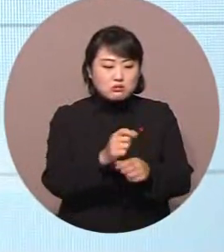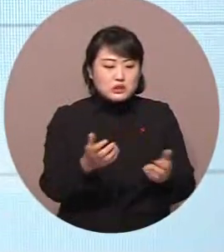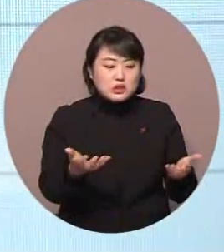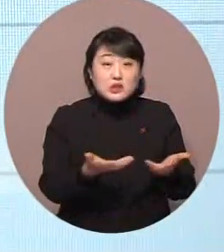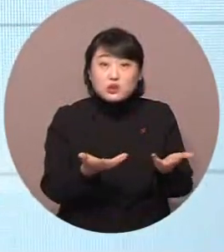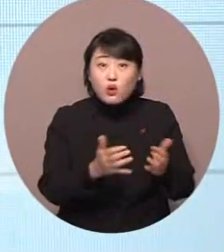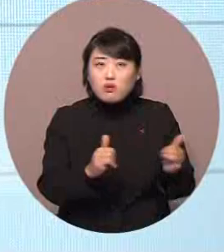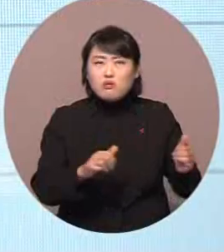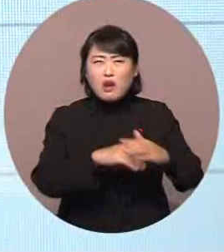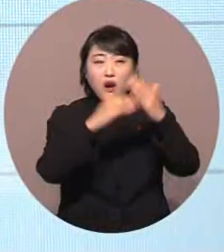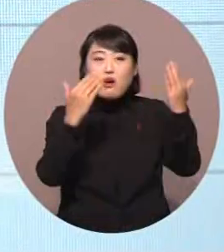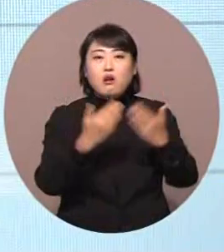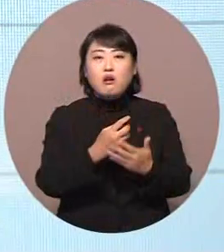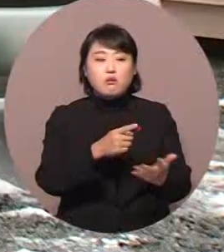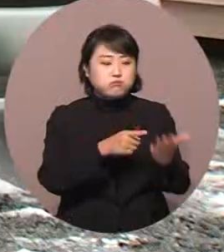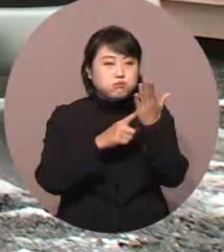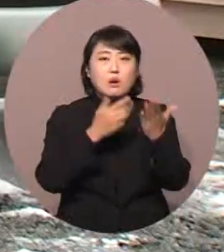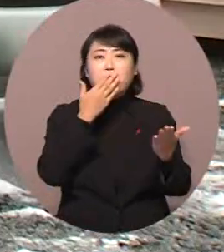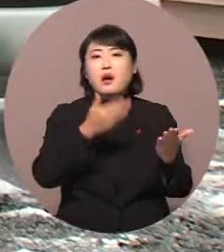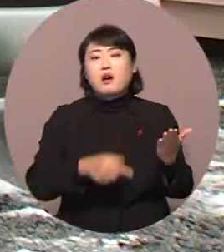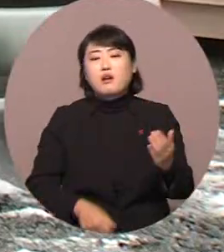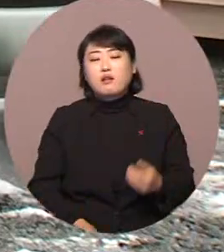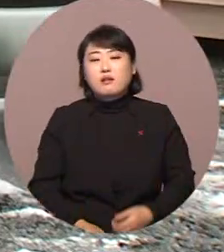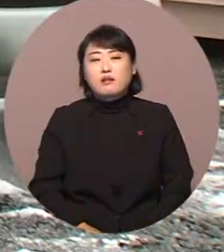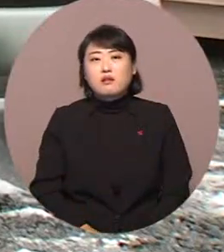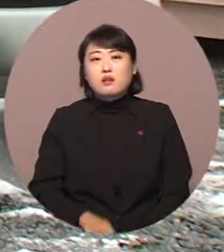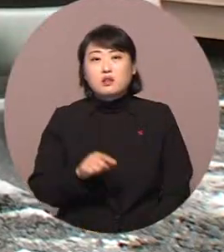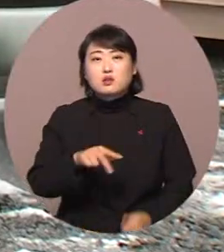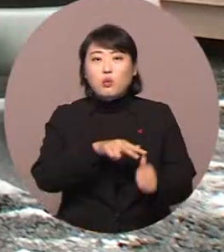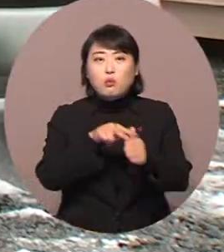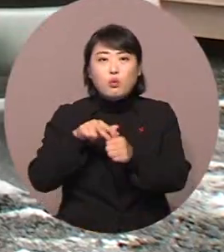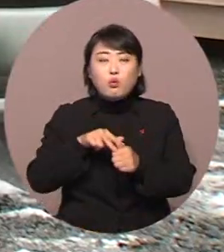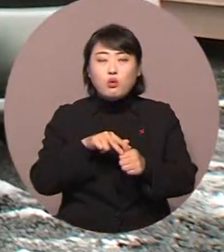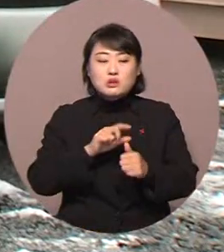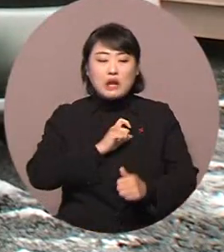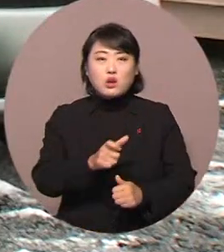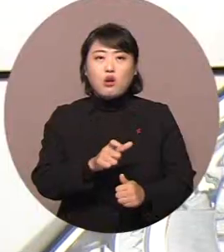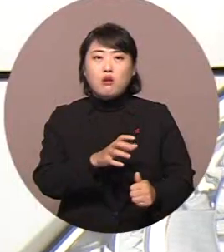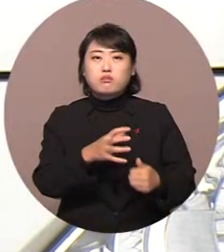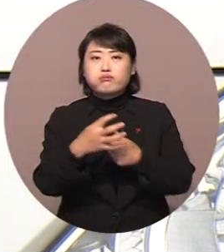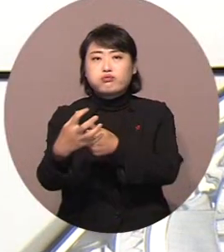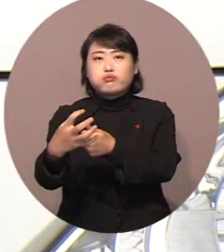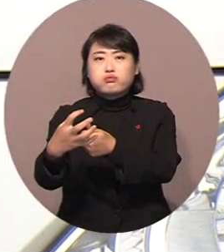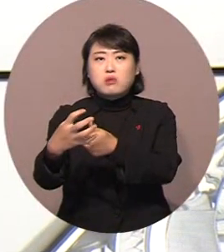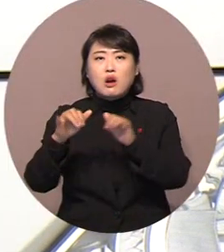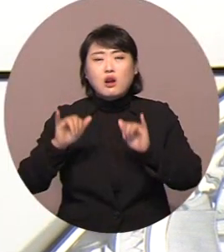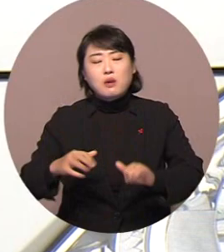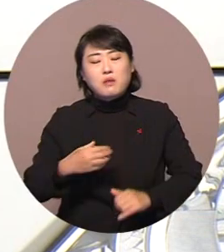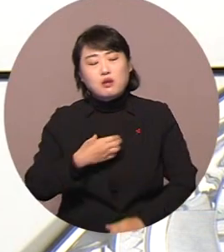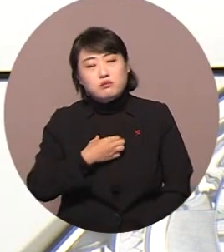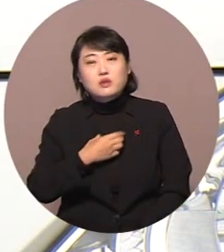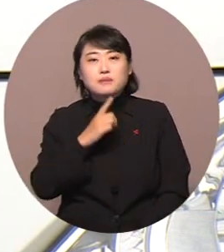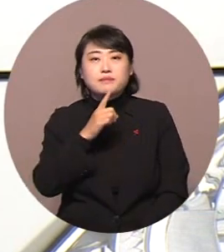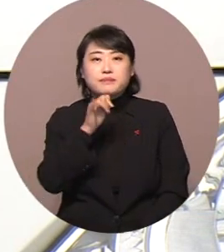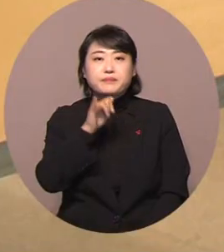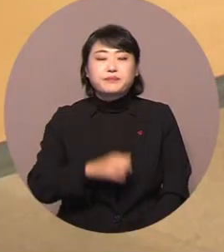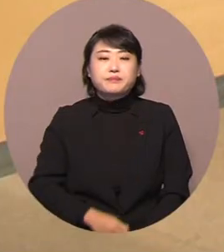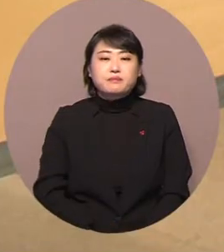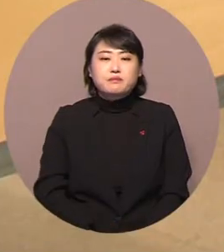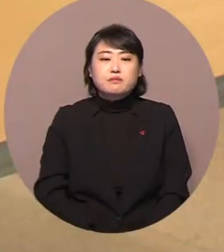기까지 모두 조회할 수 있습니다 현장에선 이들 정보가 자격 도용으로 이어지지 않을까 우려합니다